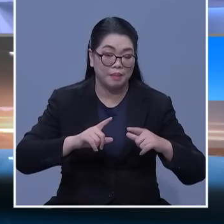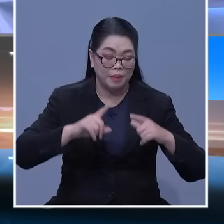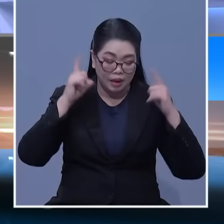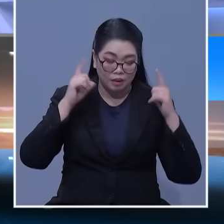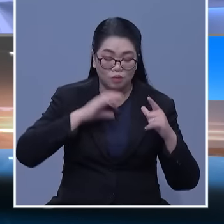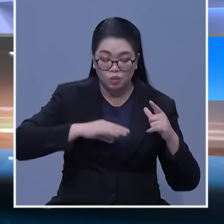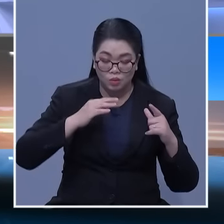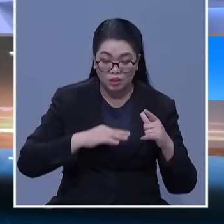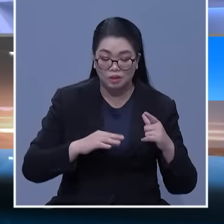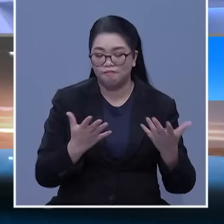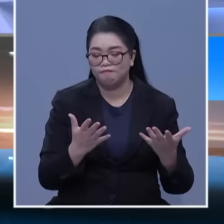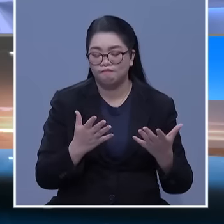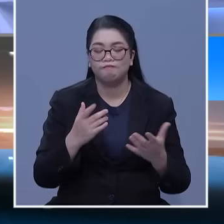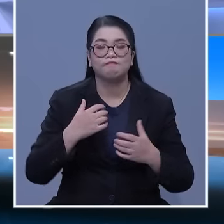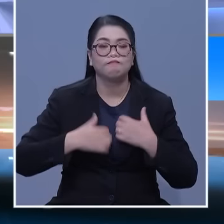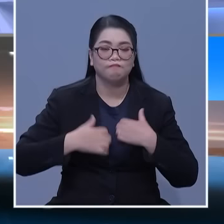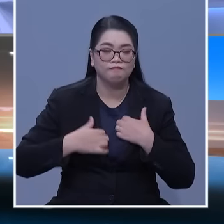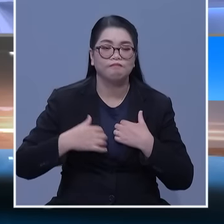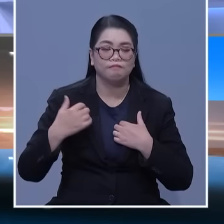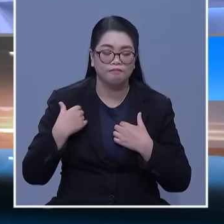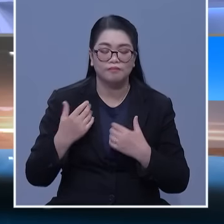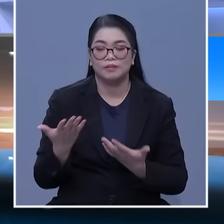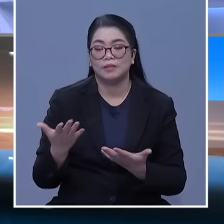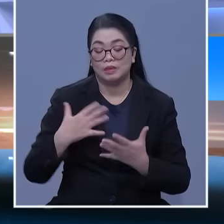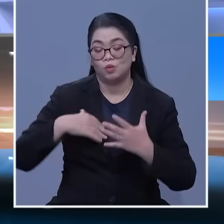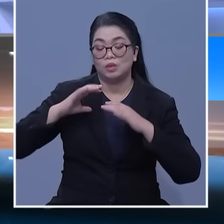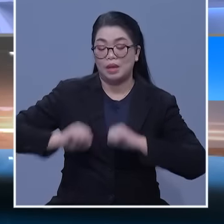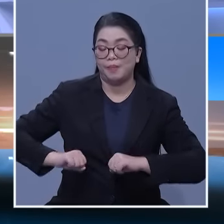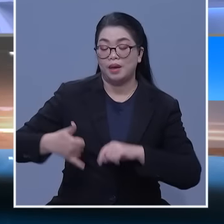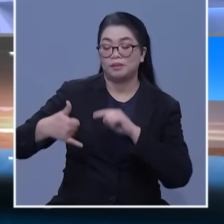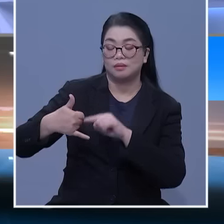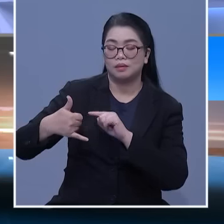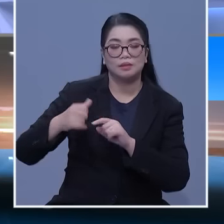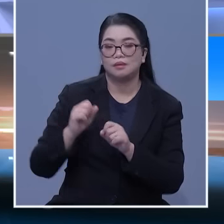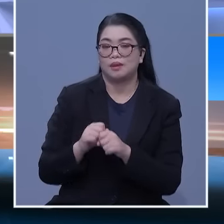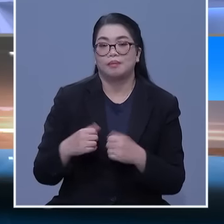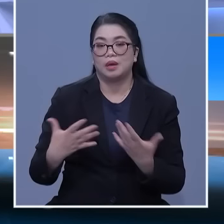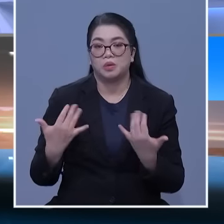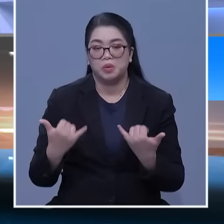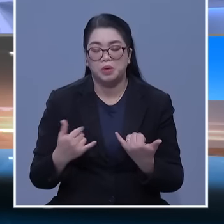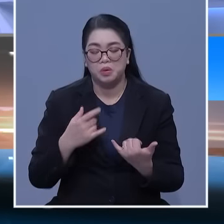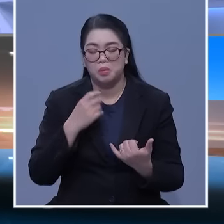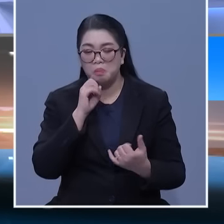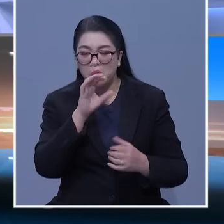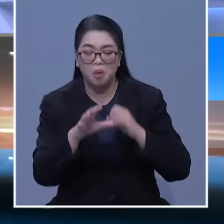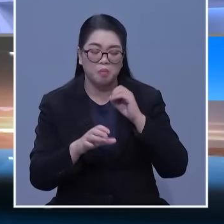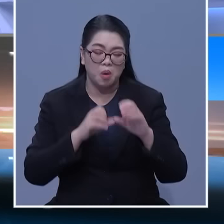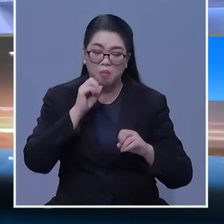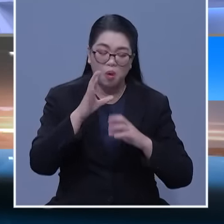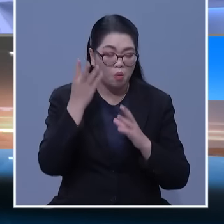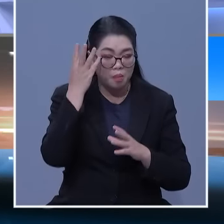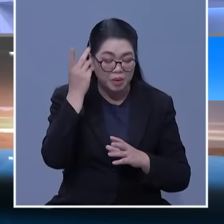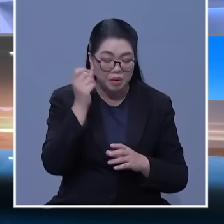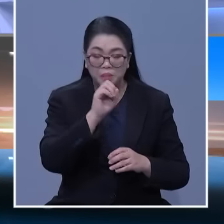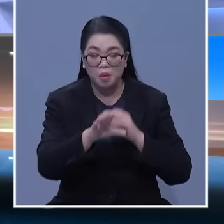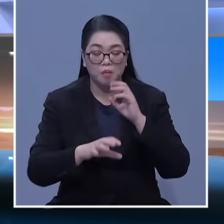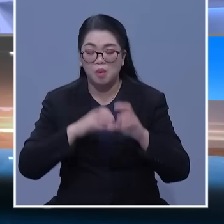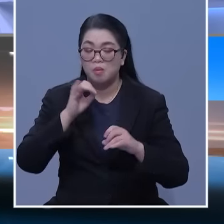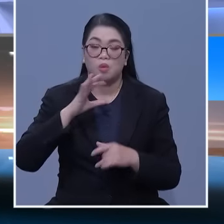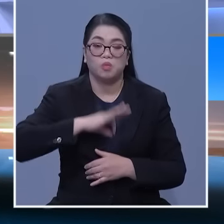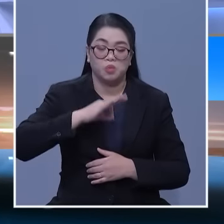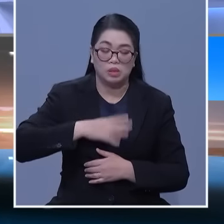น เอาละสินะฮะหลังจากนี้คุณสามารถจะยังไงต่อไปดีเพราะว่าตอนนี้ออกมาตอบโต ้ ทุกๆความเห็นของคนในพรรคพลังประช